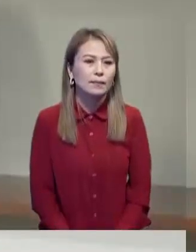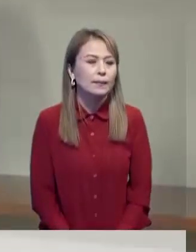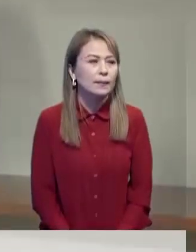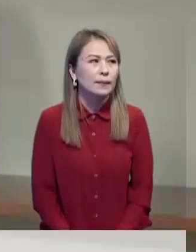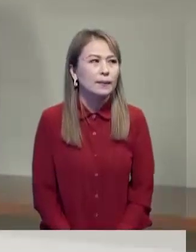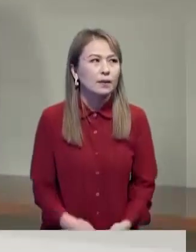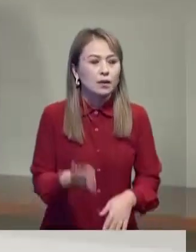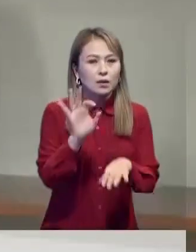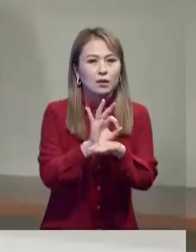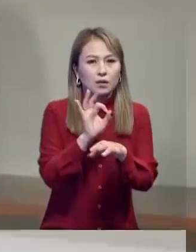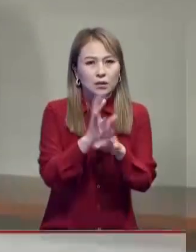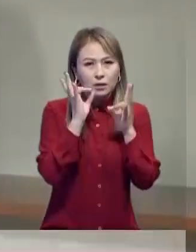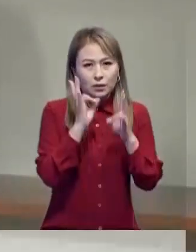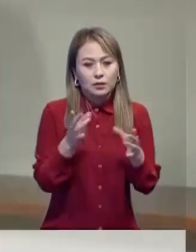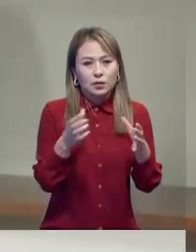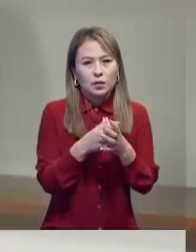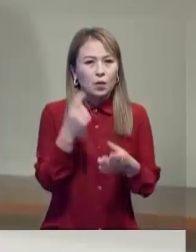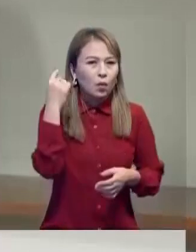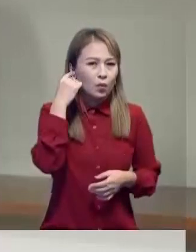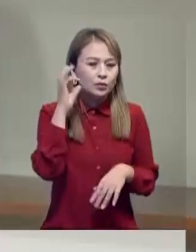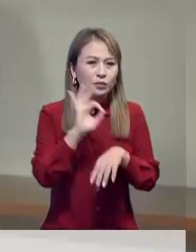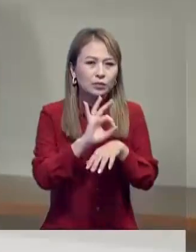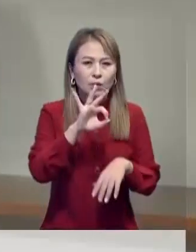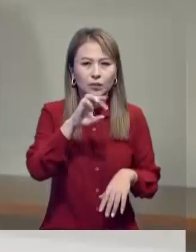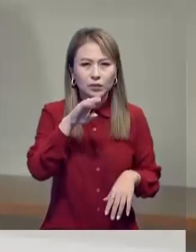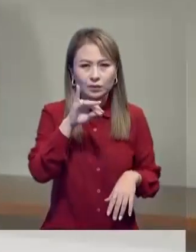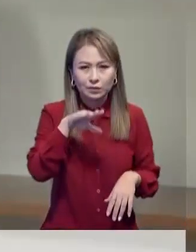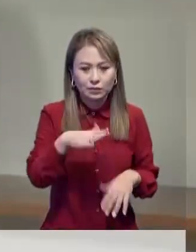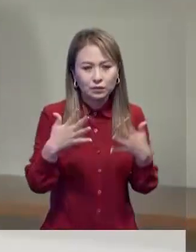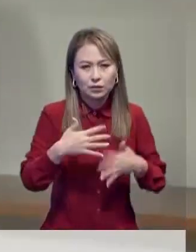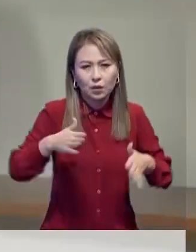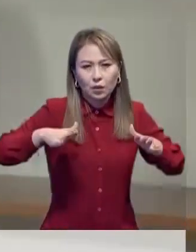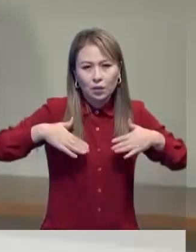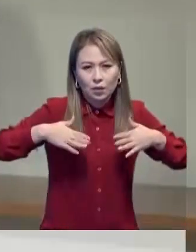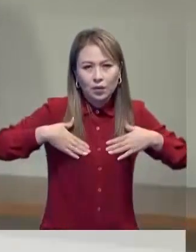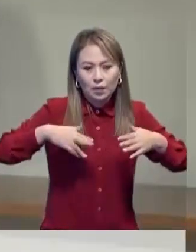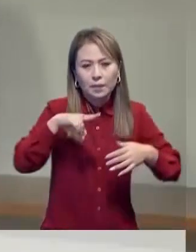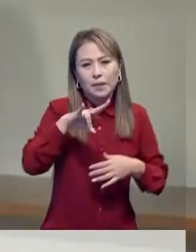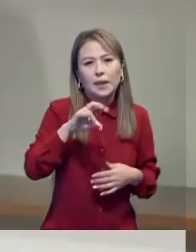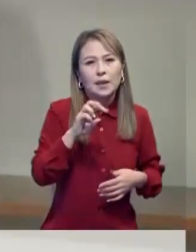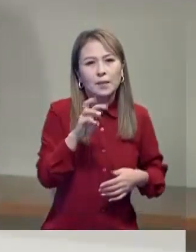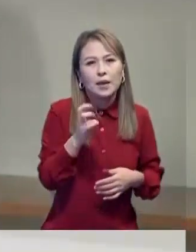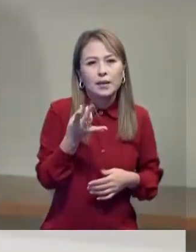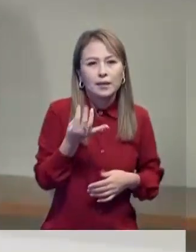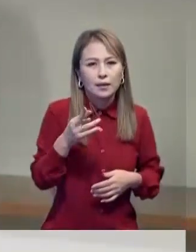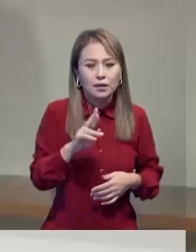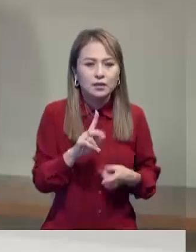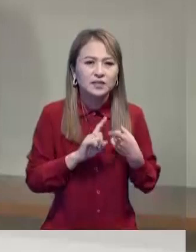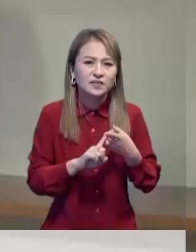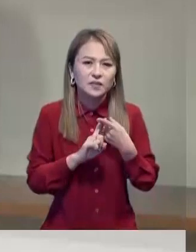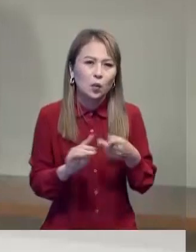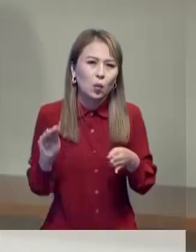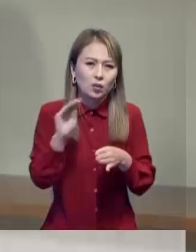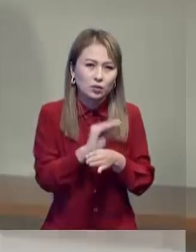Асқынулар ортақ лақтың қабуына атеттейміз, немесе өкпенің қабуына пневмония түрінде бактериялық инфекция